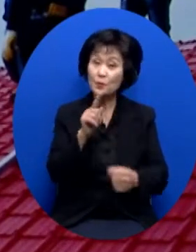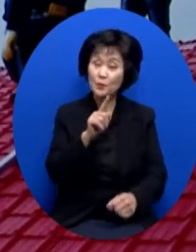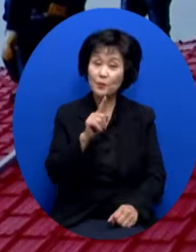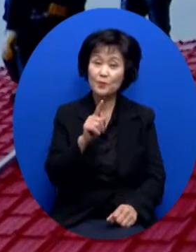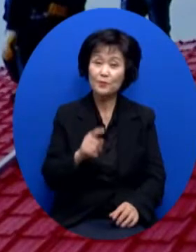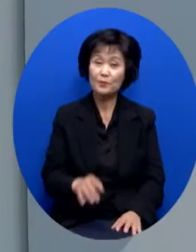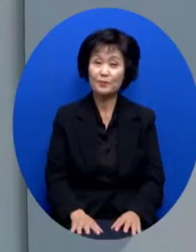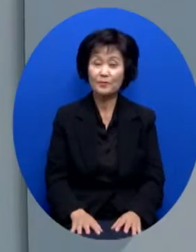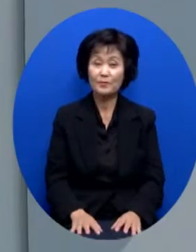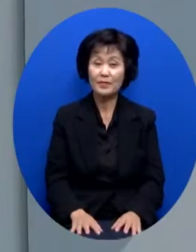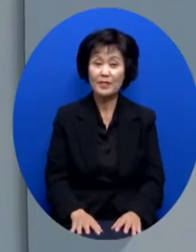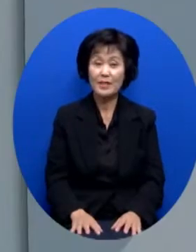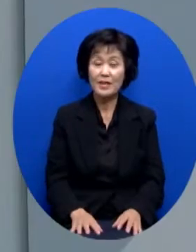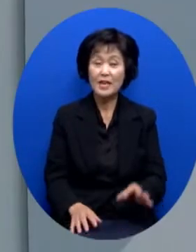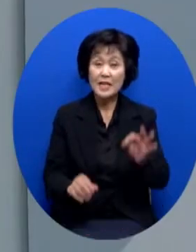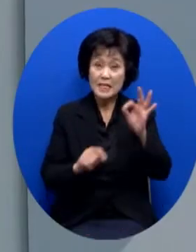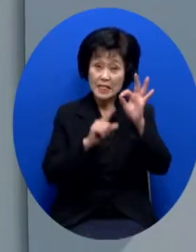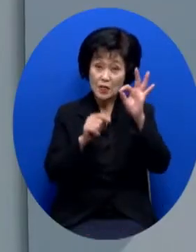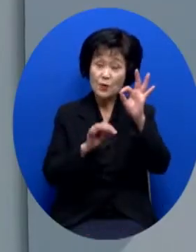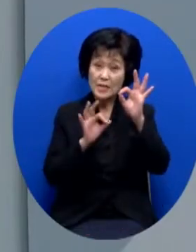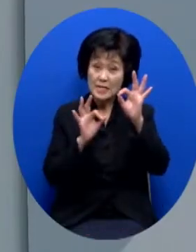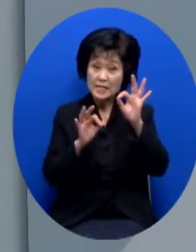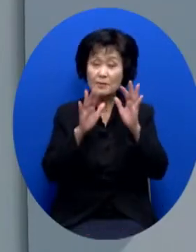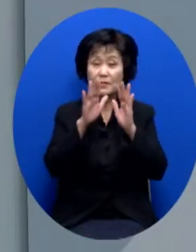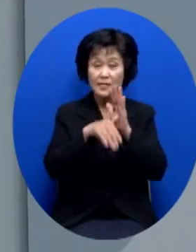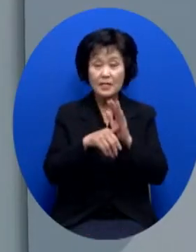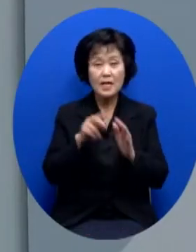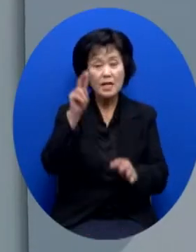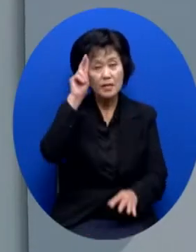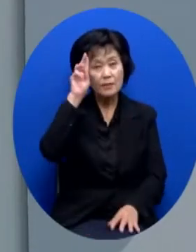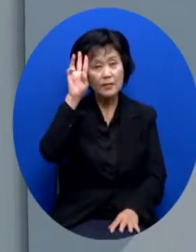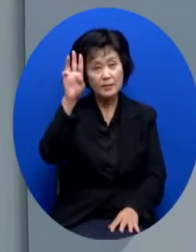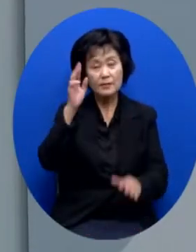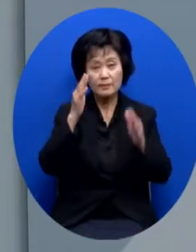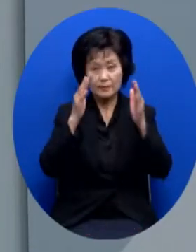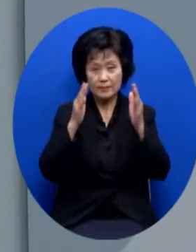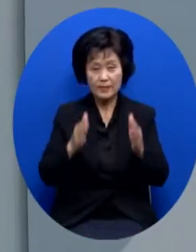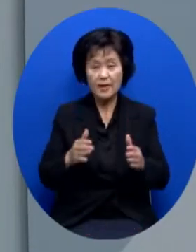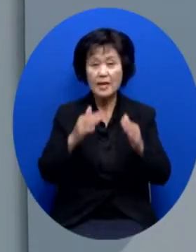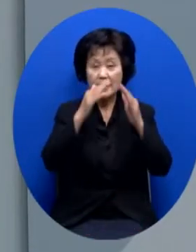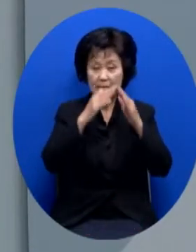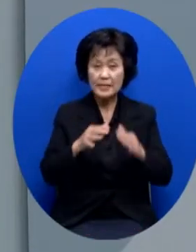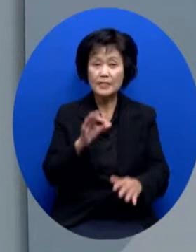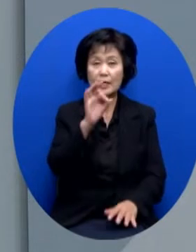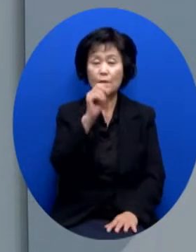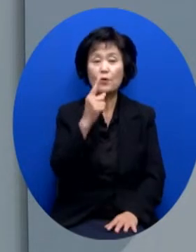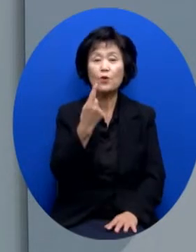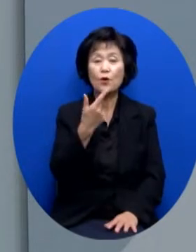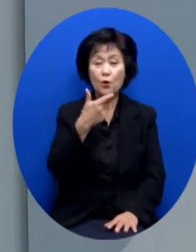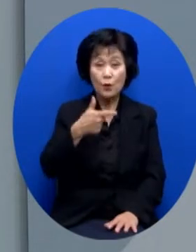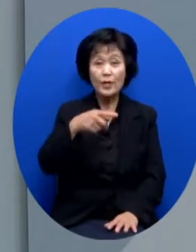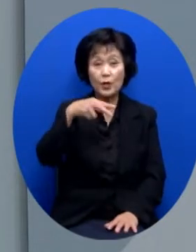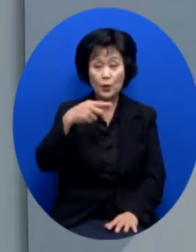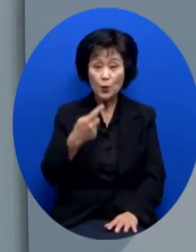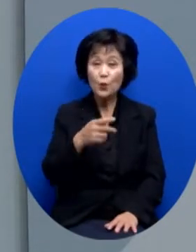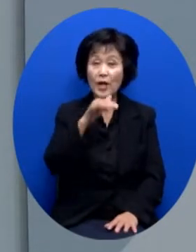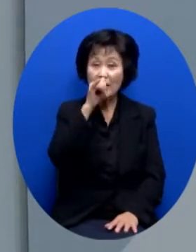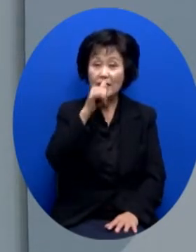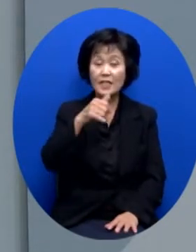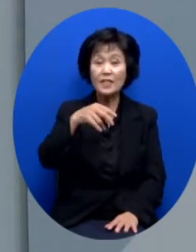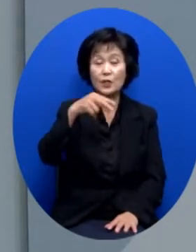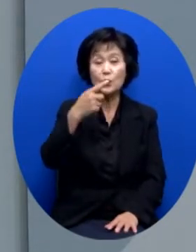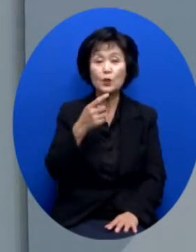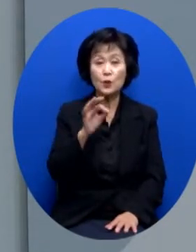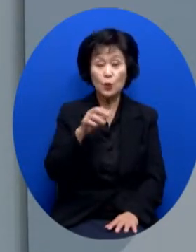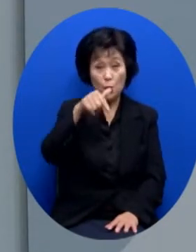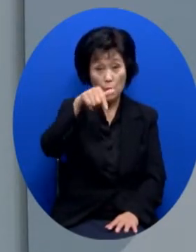어떻습니까? 지난 10월 10일 날 우리가 2박 3일 동안 전남 완도에 있는 동고교회를 찾아가서